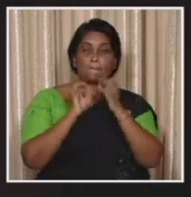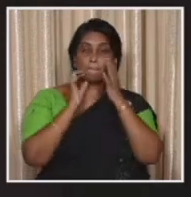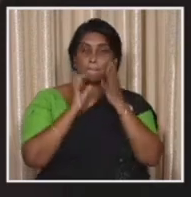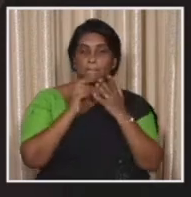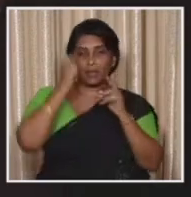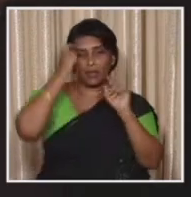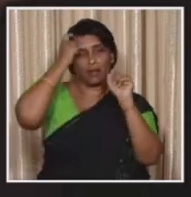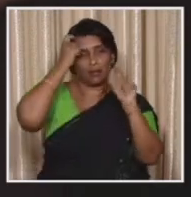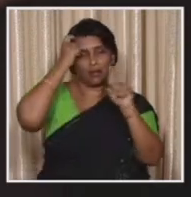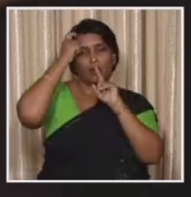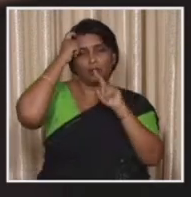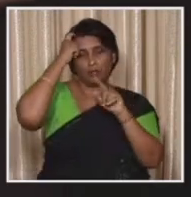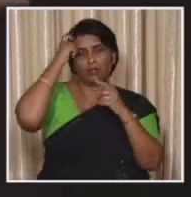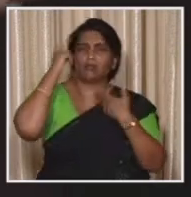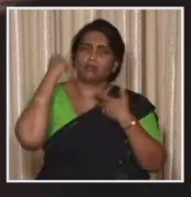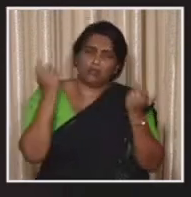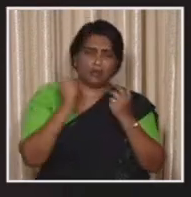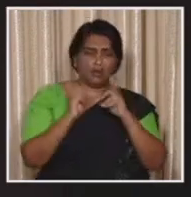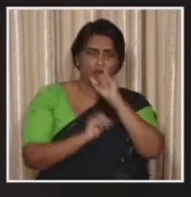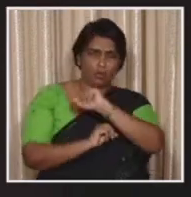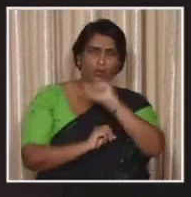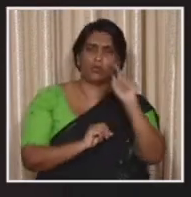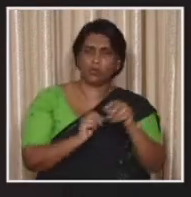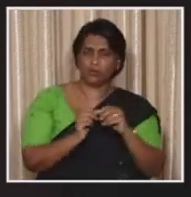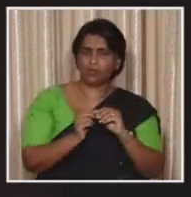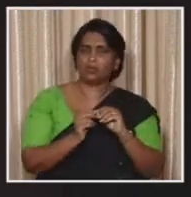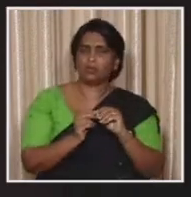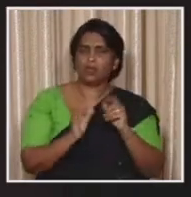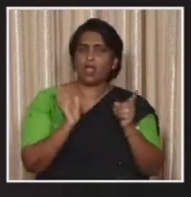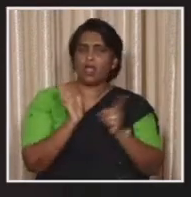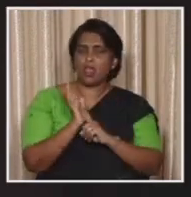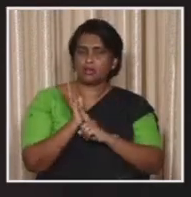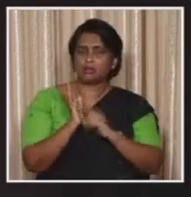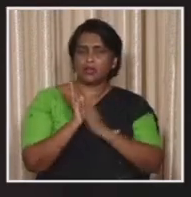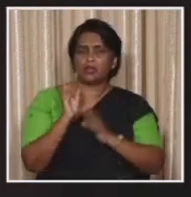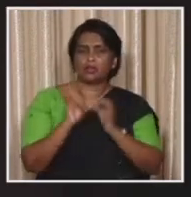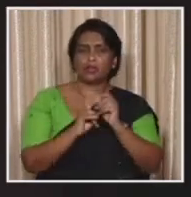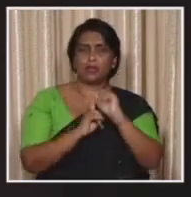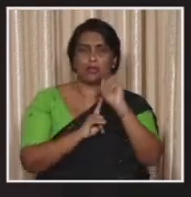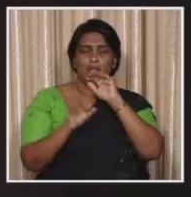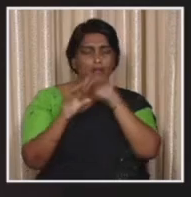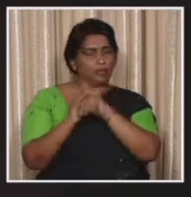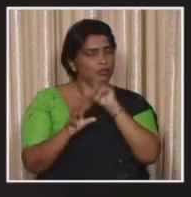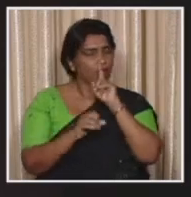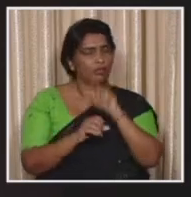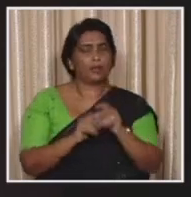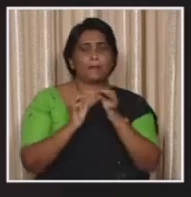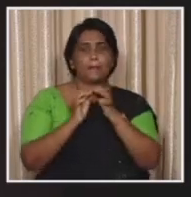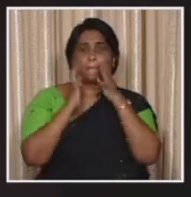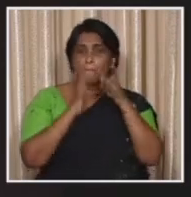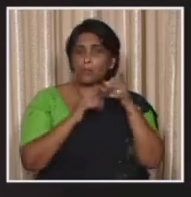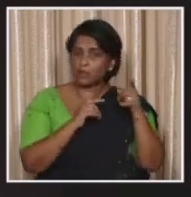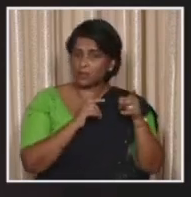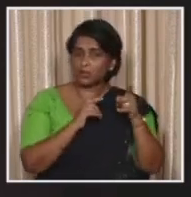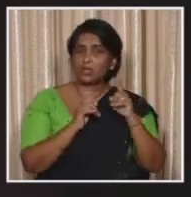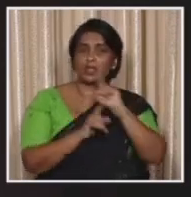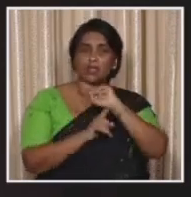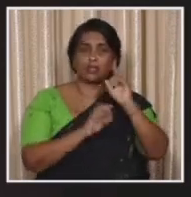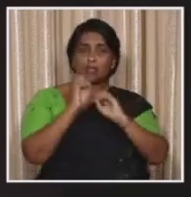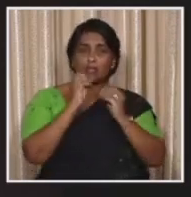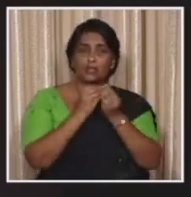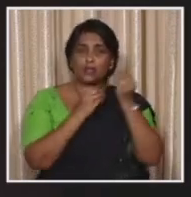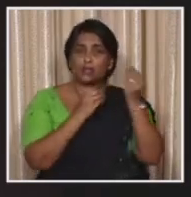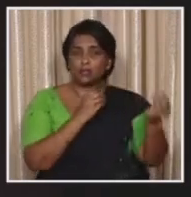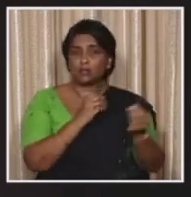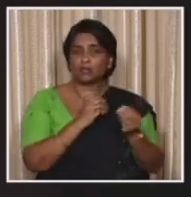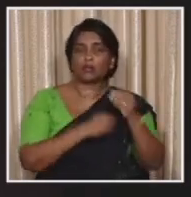කියලා නම කියලා මම මාත් එකයි වයින්තු කියන්නේ ඔබතුමාට මතය ලක්ෂ්මන් සිරිරත් මහත්මිය මේ පාර්ලිමේන්තුවේ මේ කිව්වා බැසිල් රාජපක්ෂට 100%ට 10 දෙන්නේ නැත්නම්